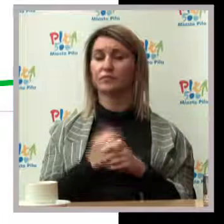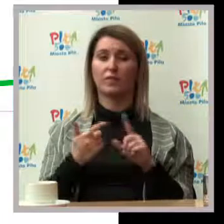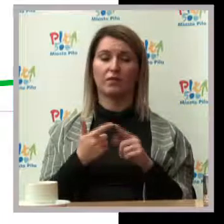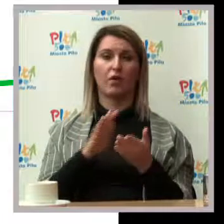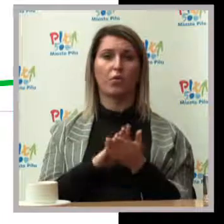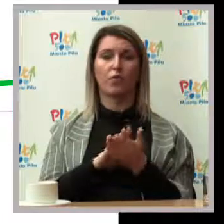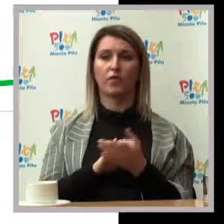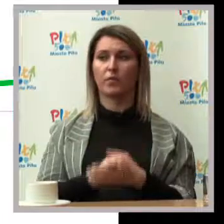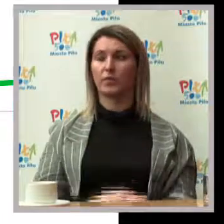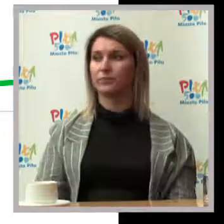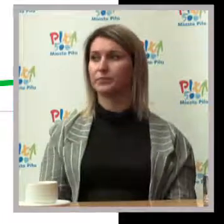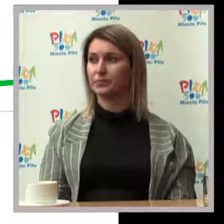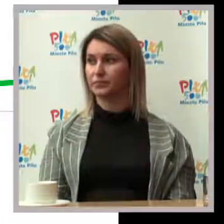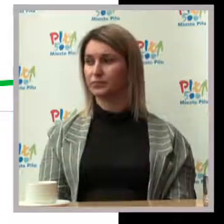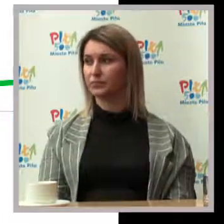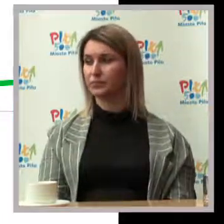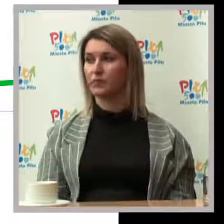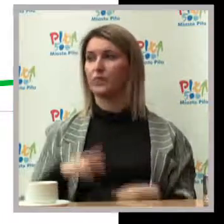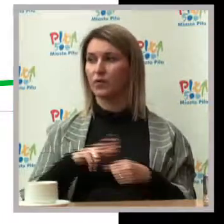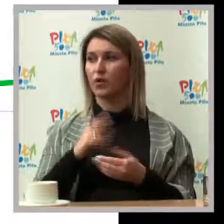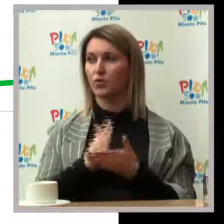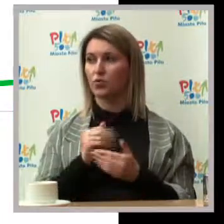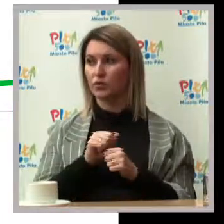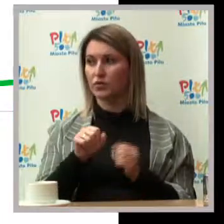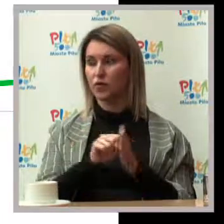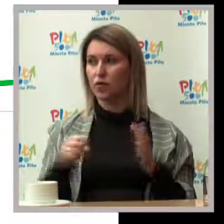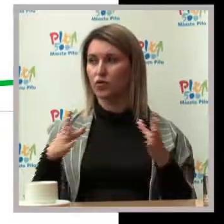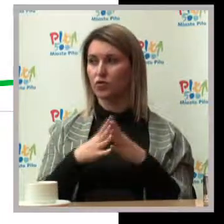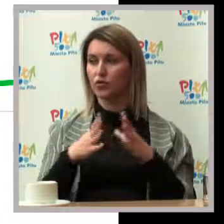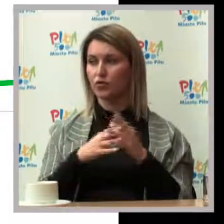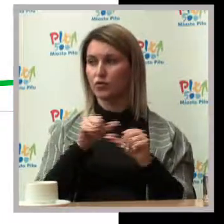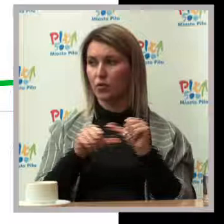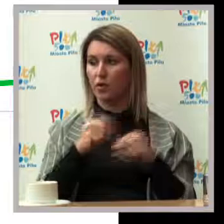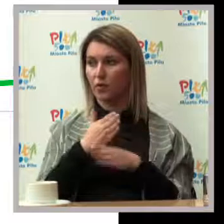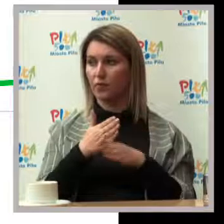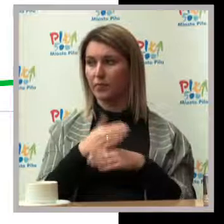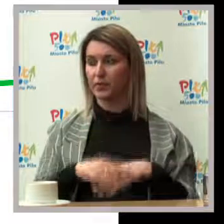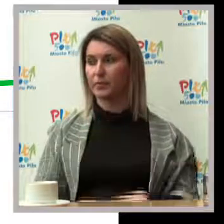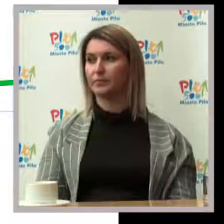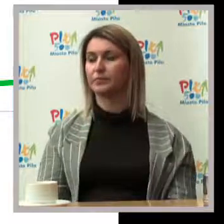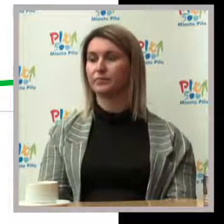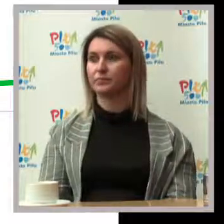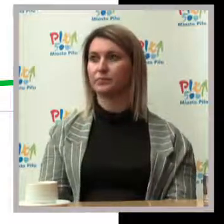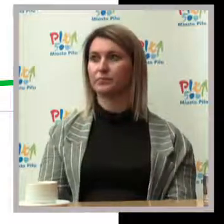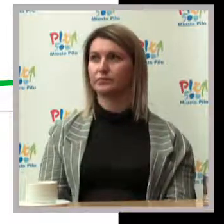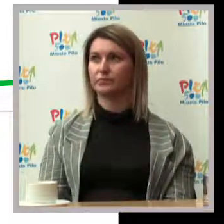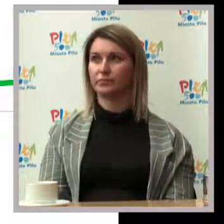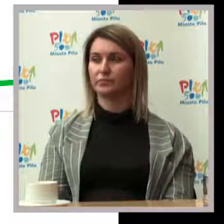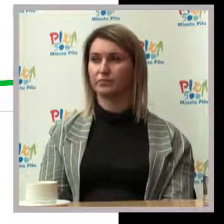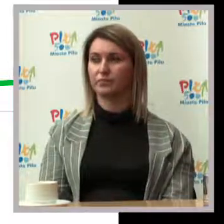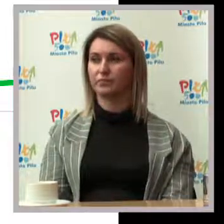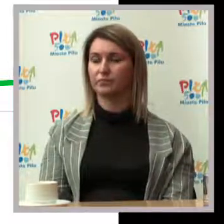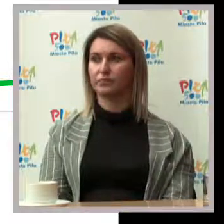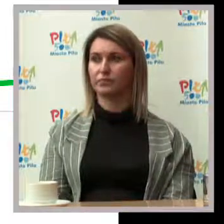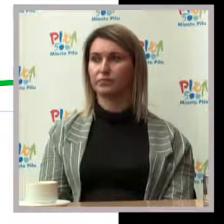de minimis, która również obowiązuje od ponad 10 lat w Pile, która również daje możliwości do ulg w